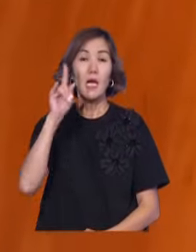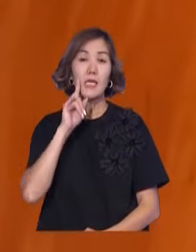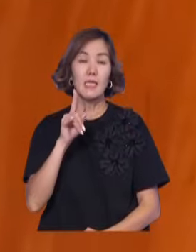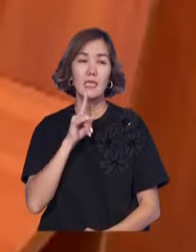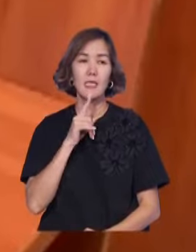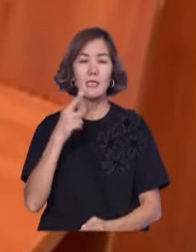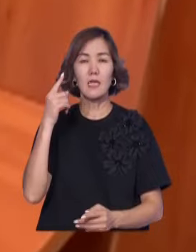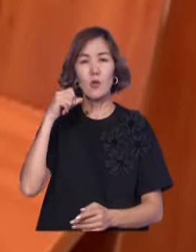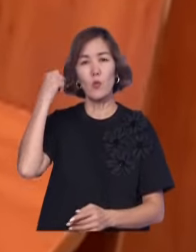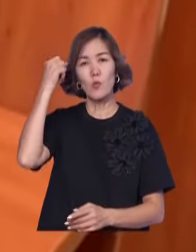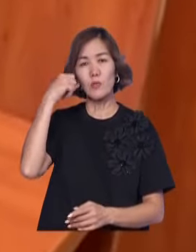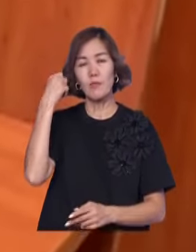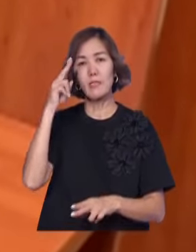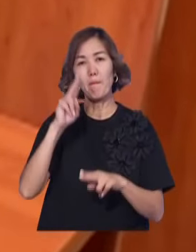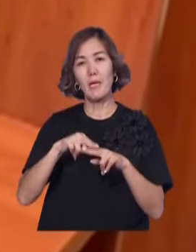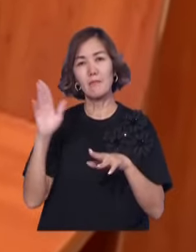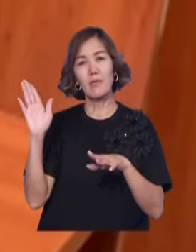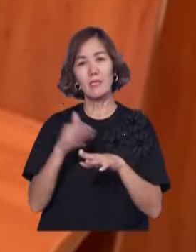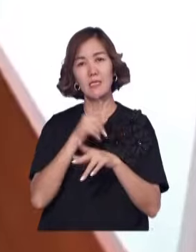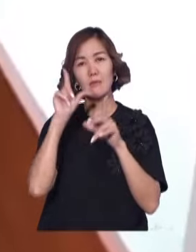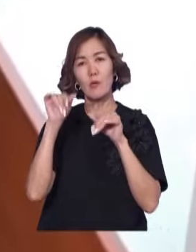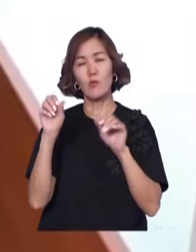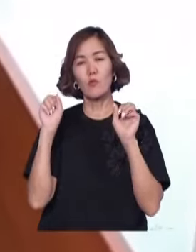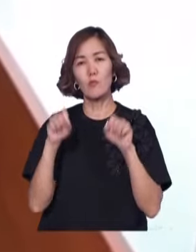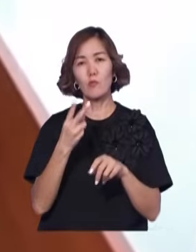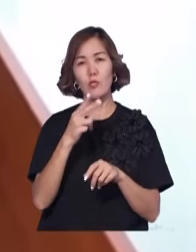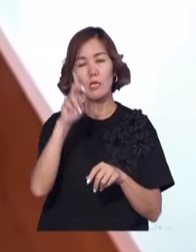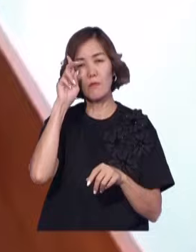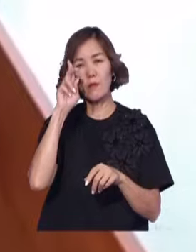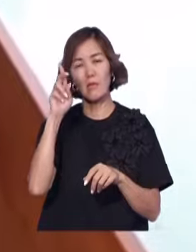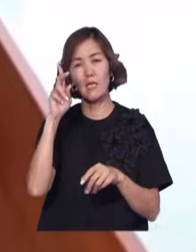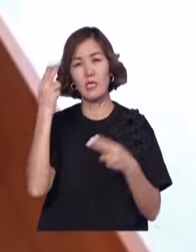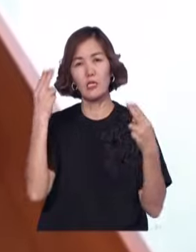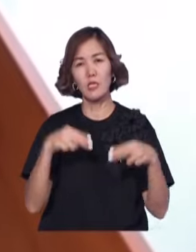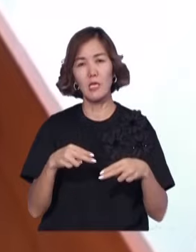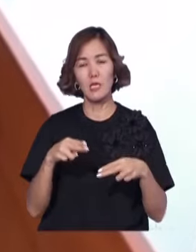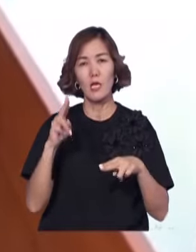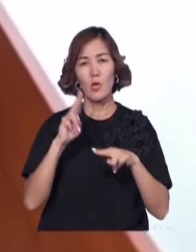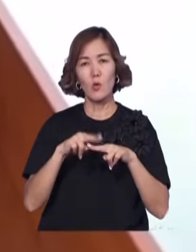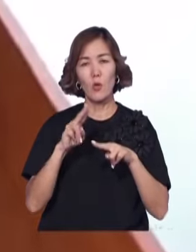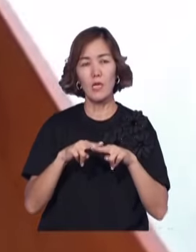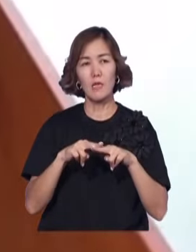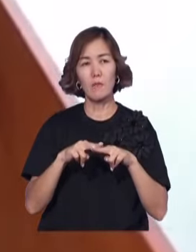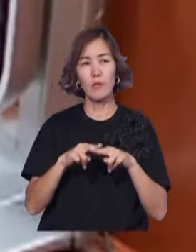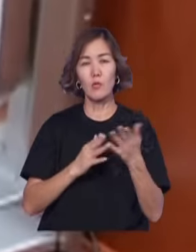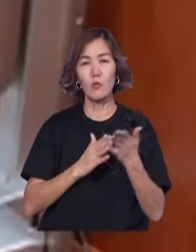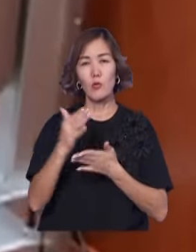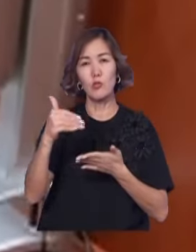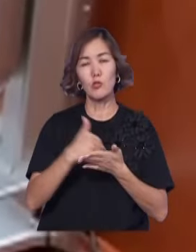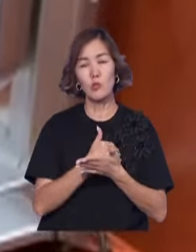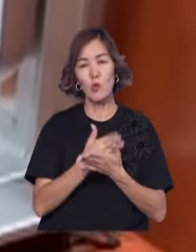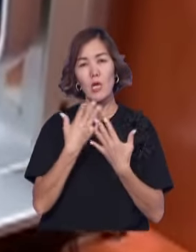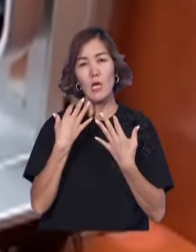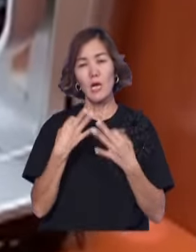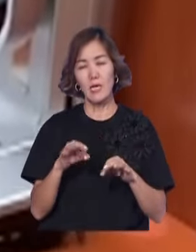Қазақстандықтар Өзбекстанға паспортсыз кіруі мүмкін. Қазір екі ел азаматтарын шекарадан жеке куәлікпен өткізу мәселесі қарастырылып жатыр.